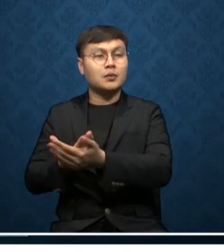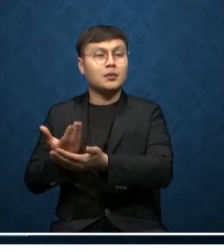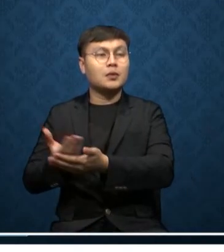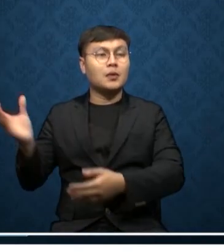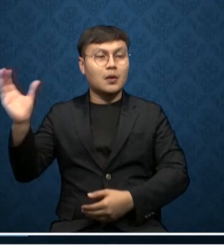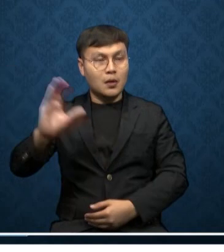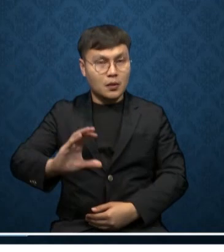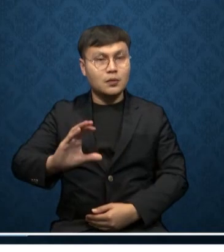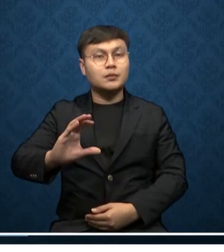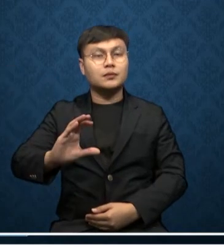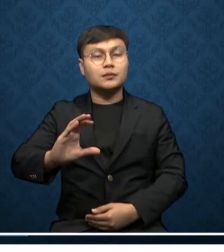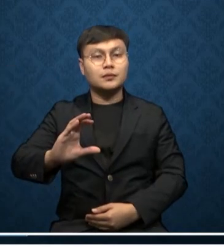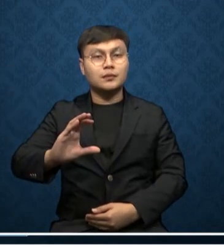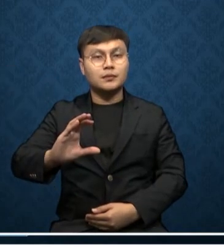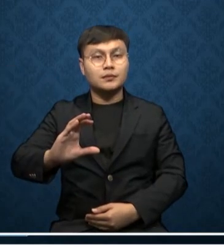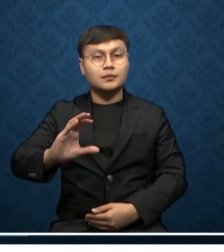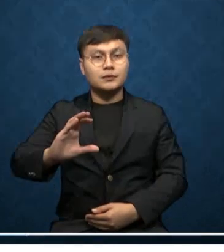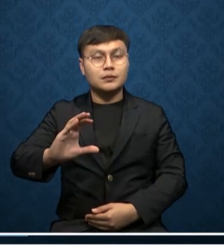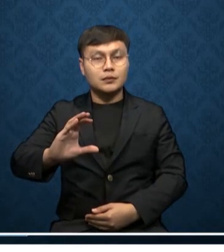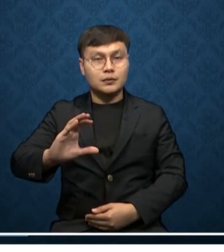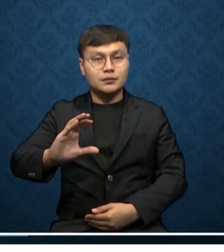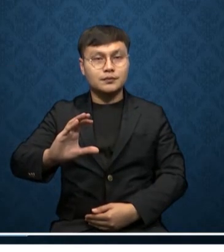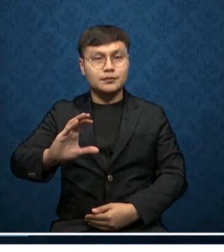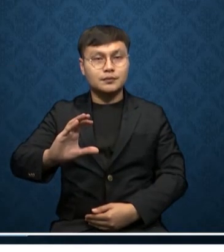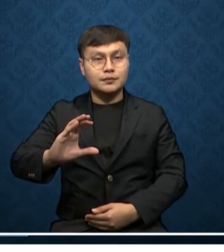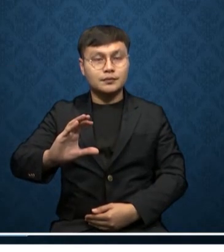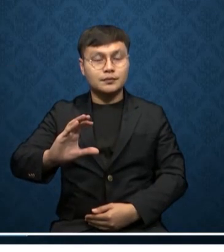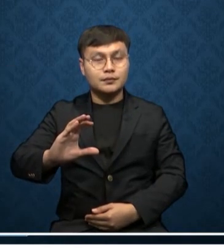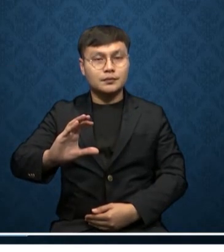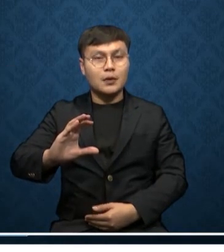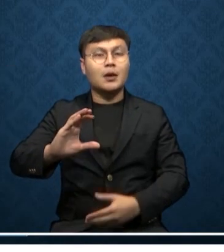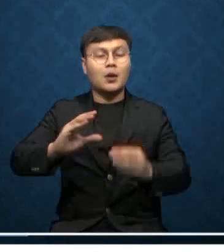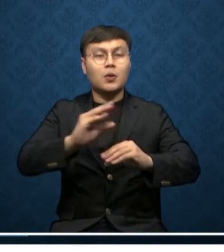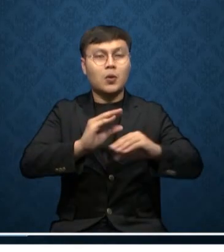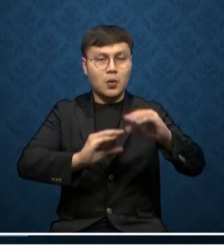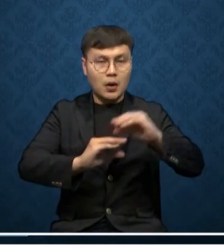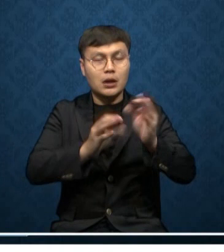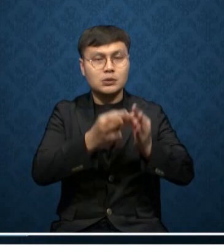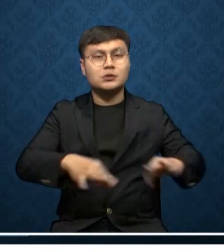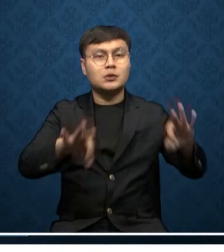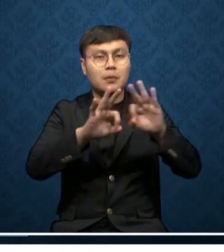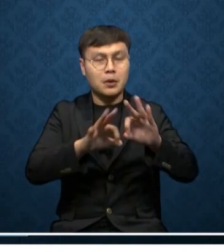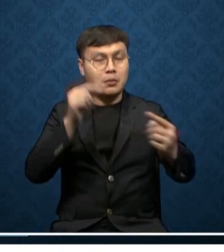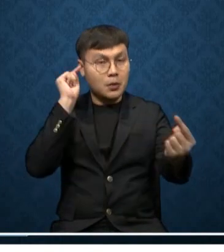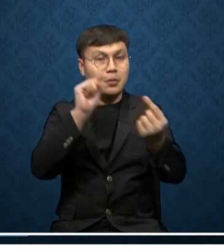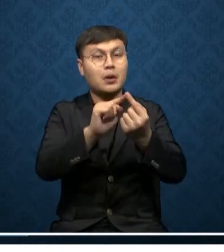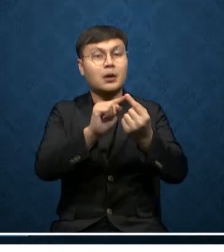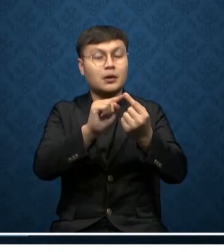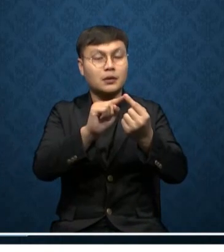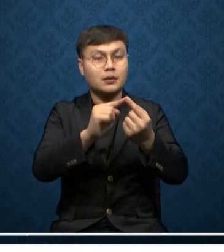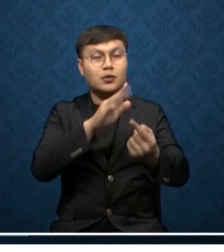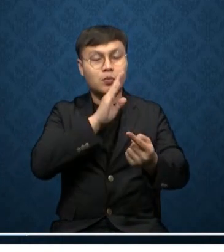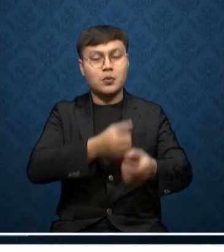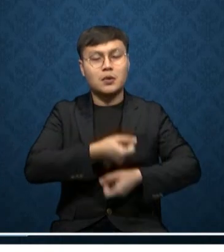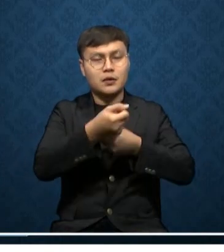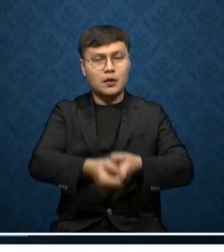อย่างที่ผมพูดครั้งที่แล้วนะครับก็คงจะต้องขอรับการสมนอย่างต่อเนื่องหนว่ายิ่งใช้กับโครงการที่สำคัญและมีความเปมีเป้าหมายภาคเกษตรมีกฎ